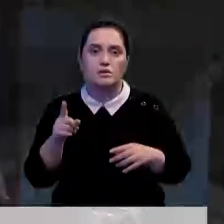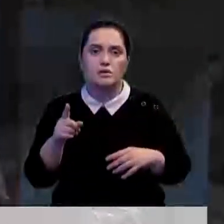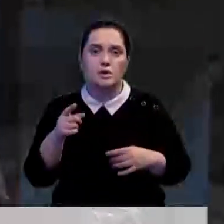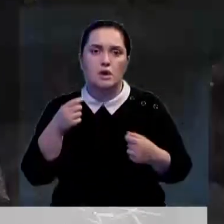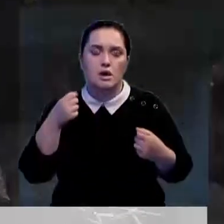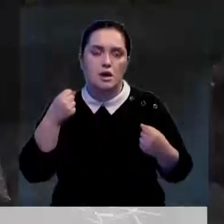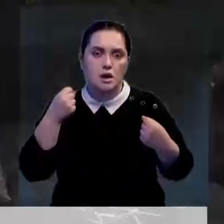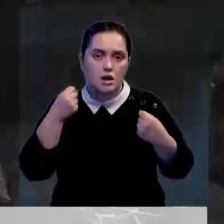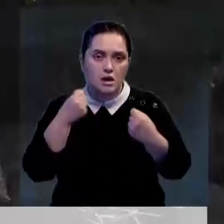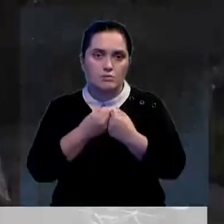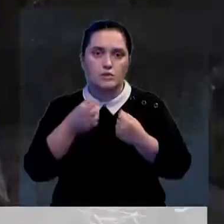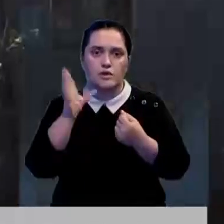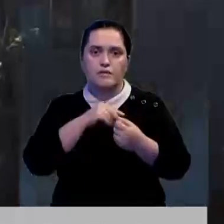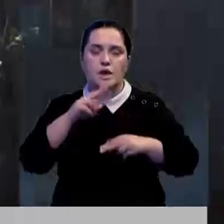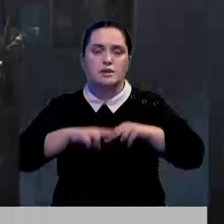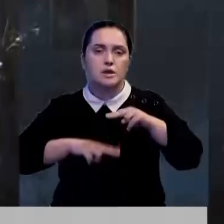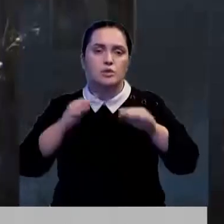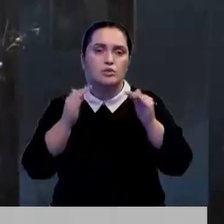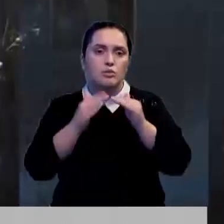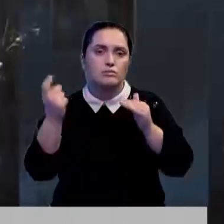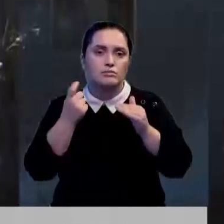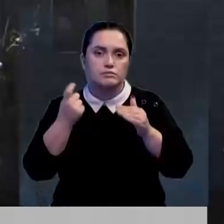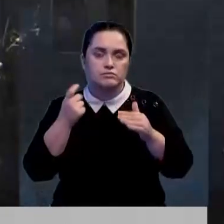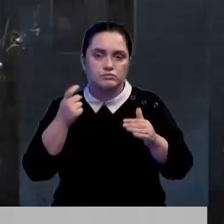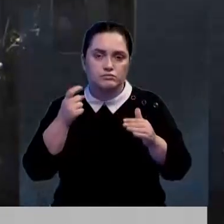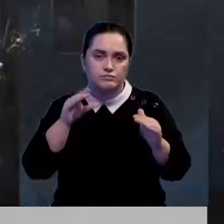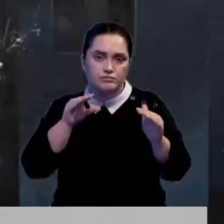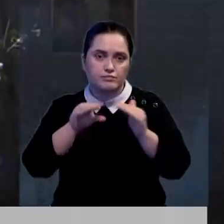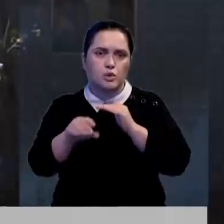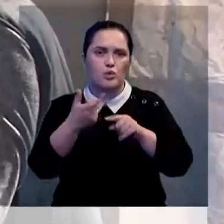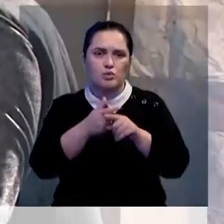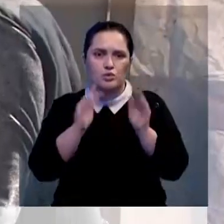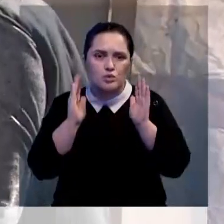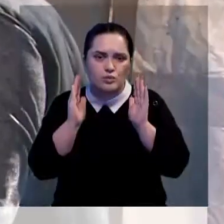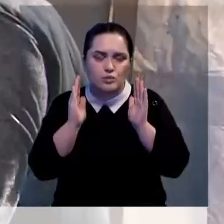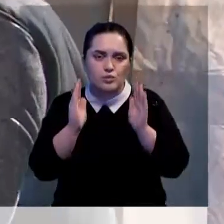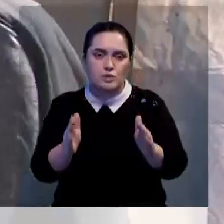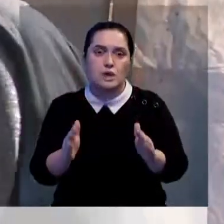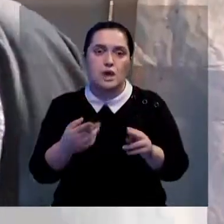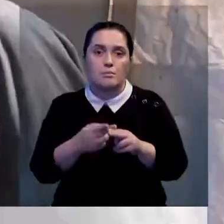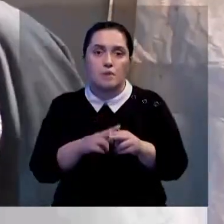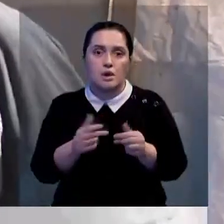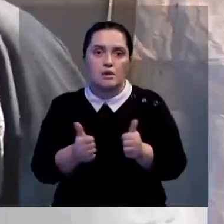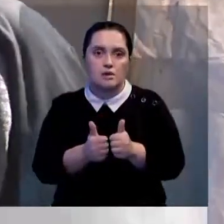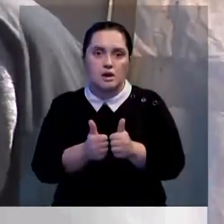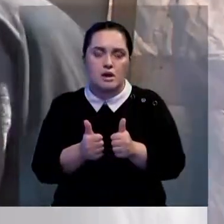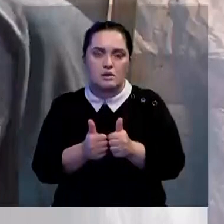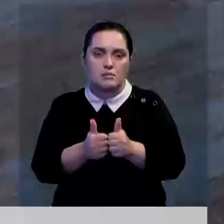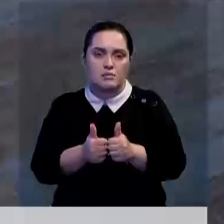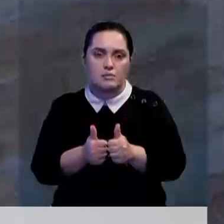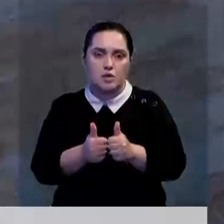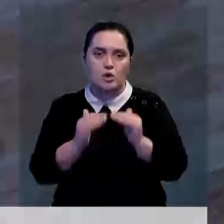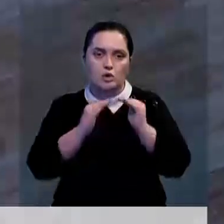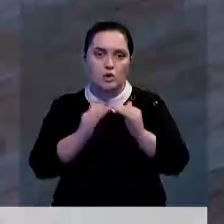транспортное средство снесло почти все постройки во дворе частного жилого дома. Проезжая часть здесь очень узкая, и жилые помещения находятся от него буквально в нескольких метрах.